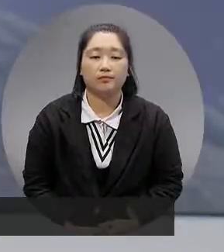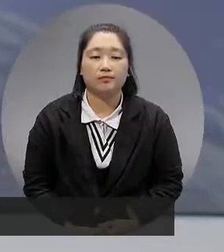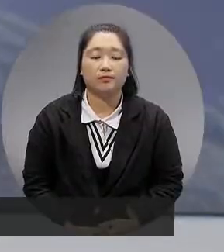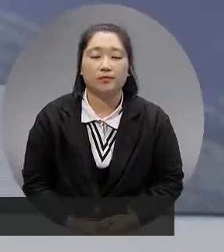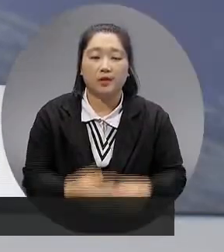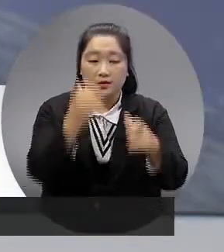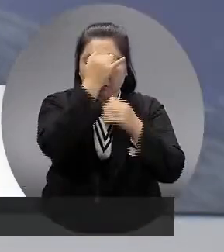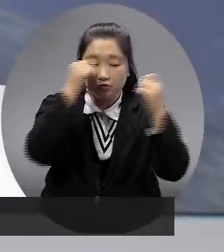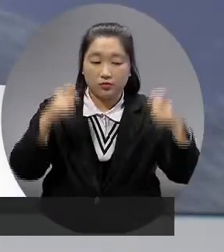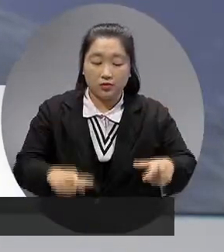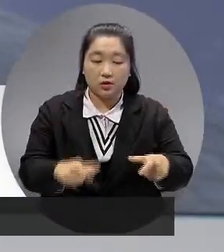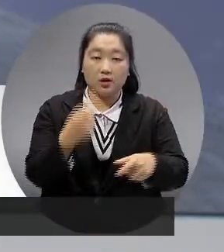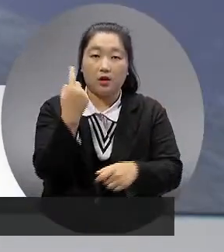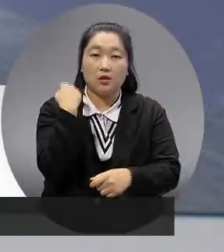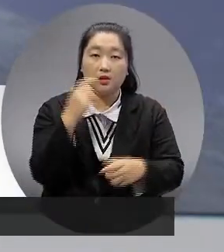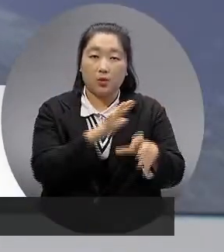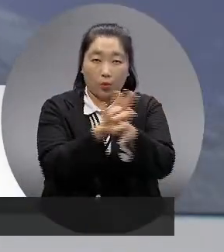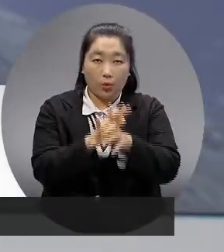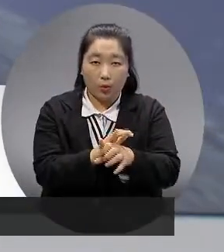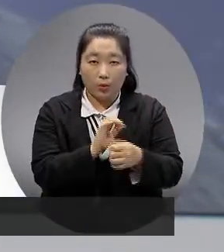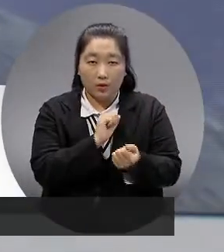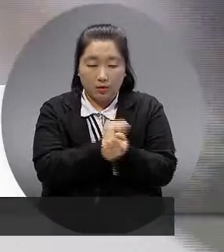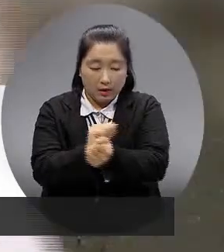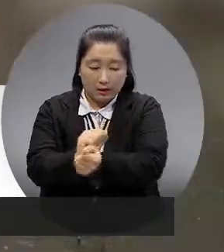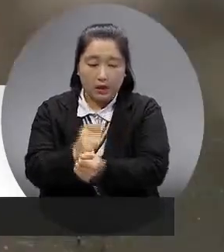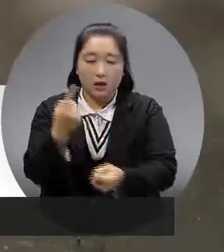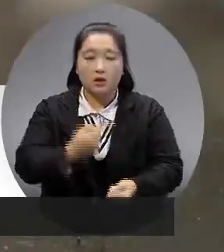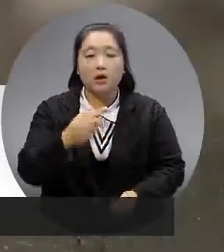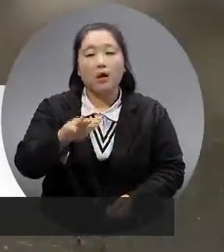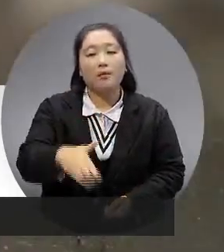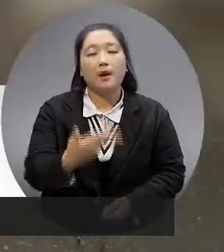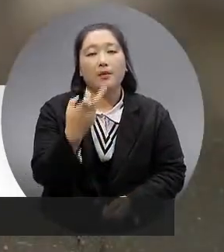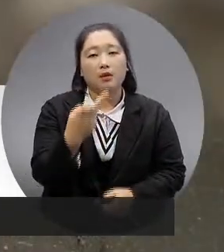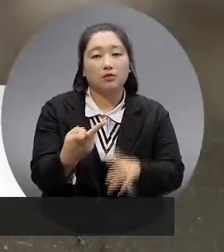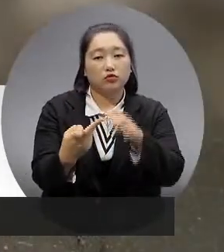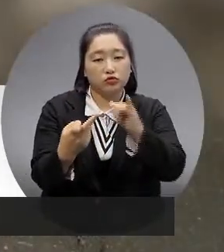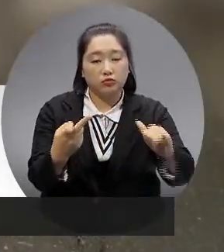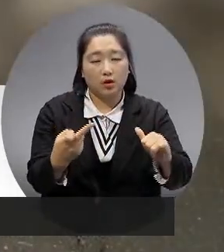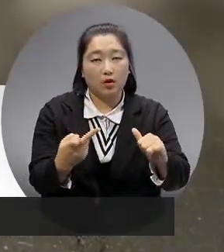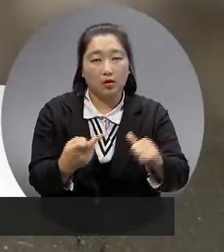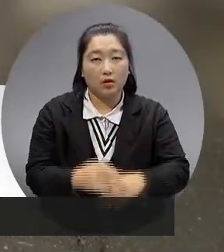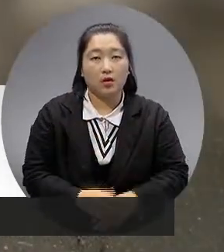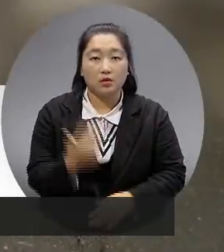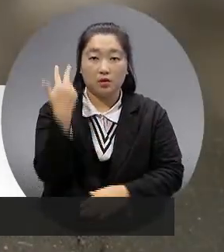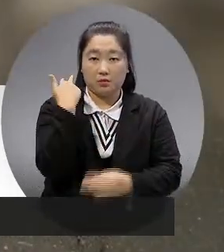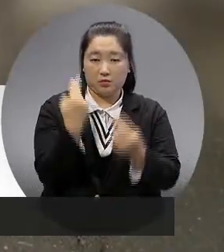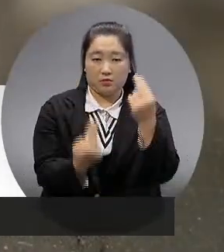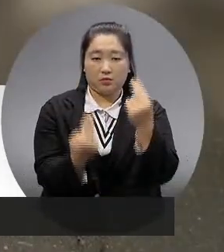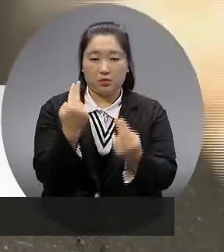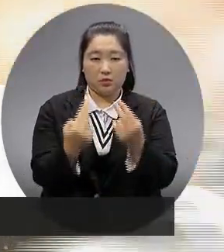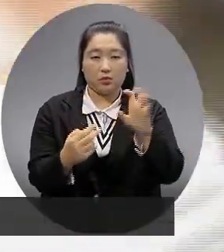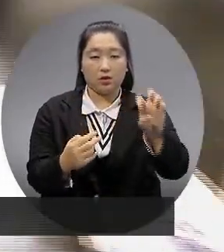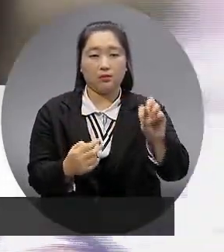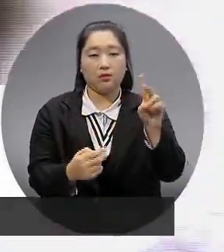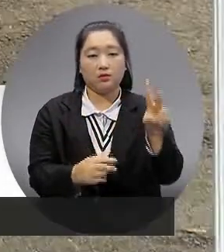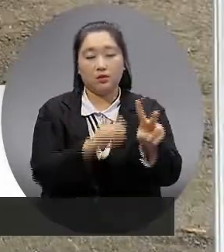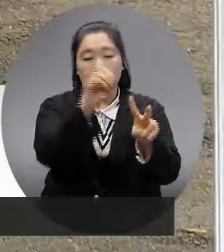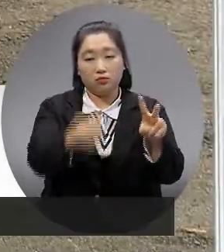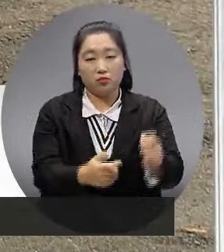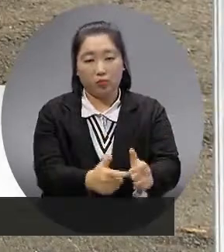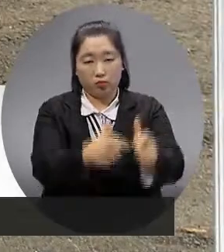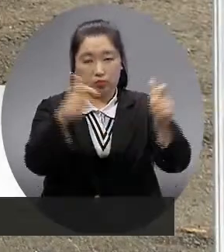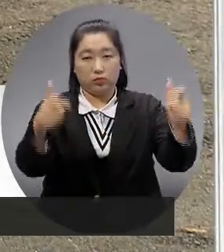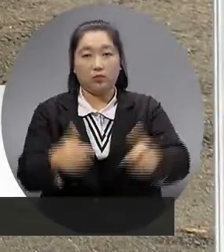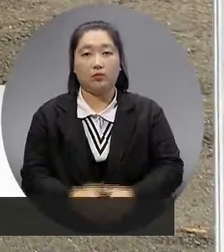충북 지역에 어제 코로나19 확진자가 1,812명 발생하면서 일주일 전에 비해 32%